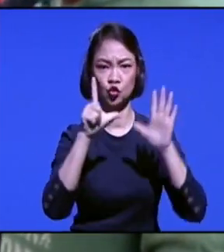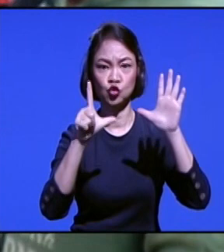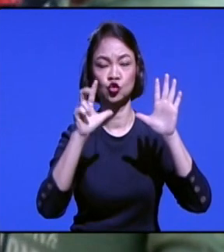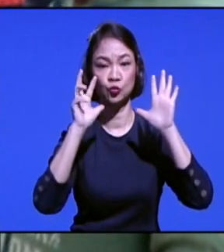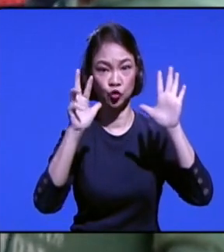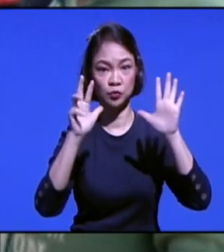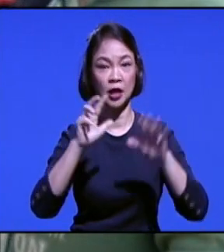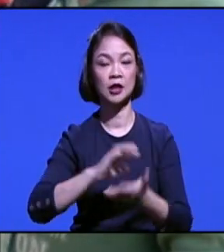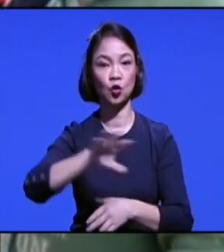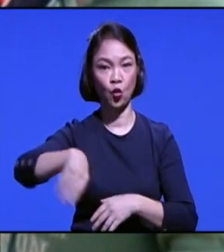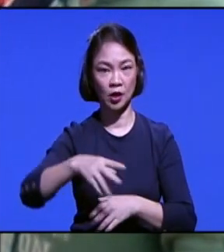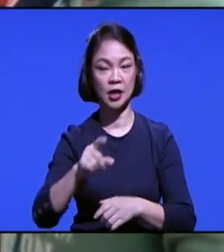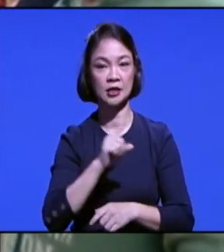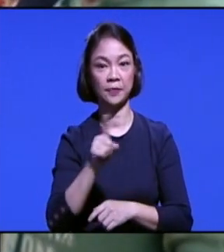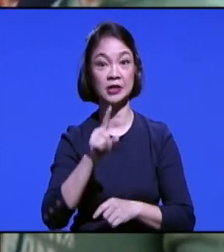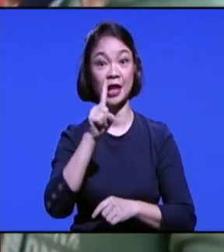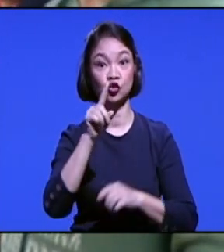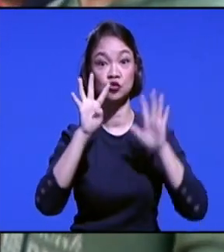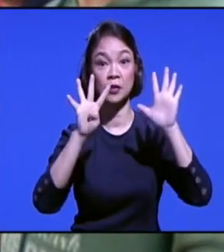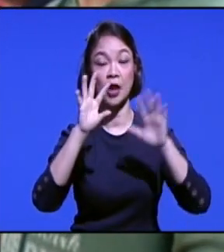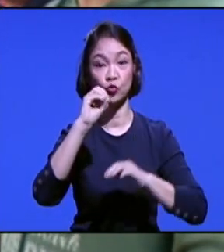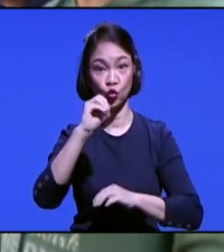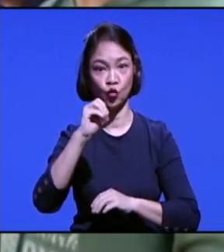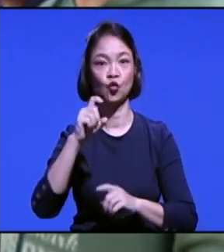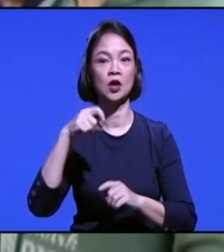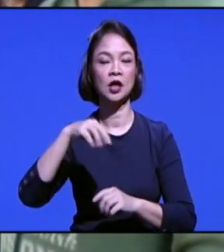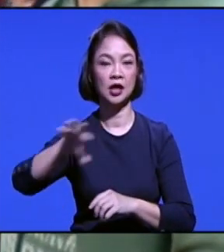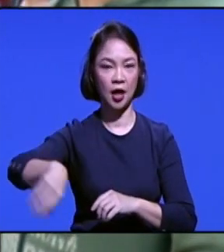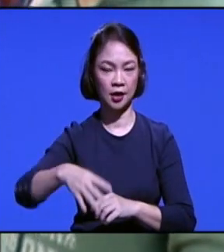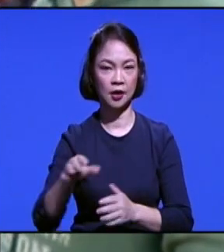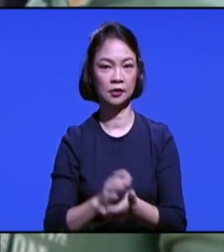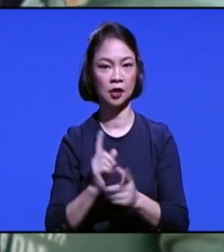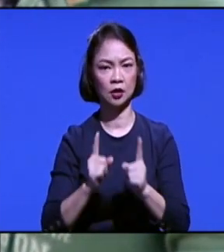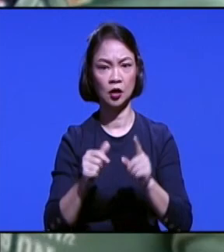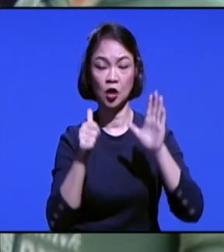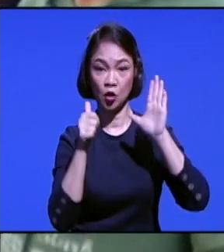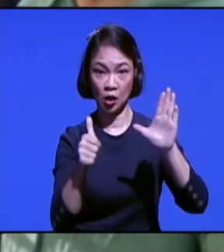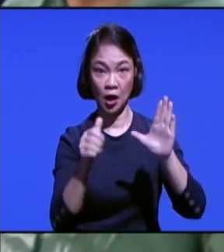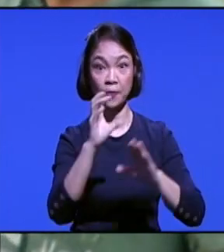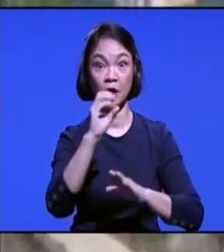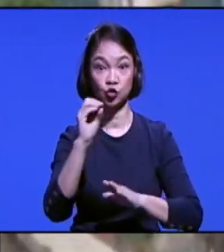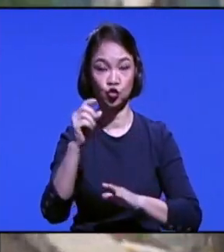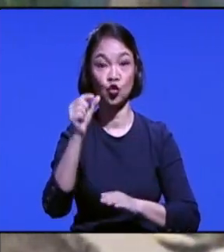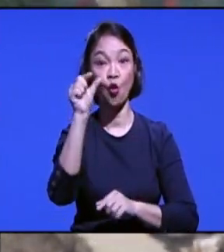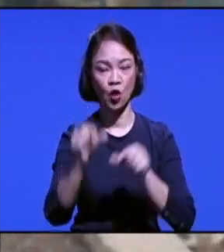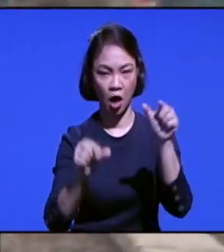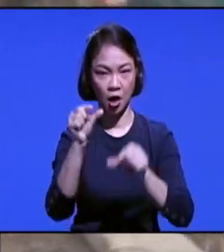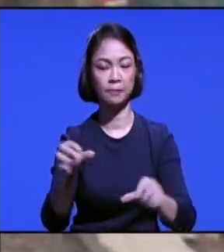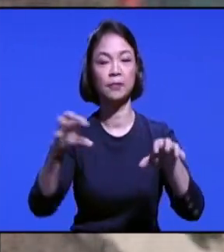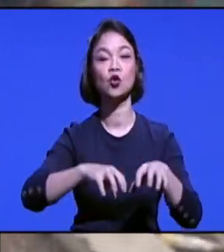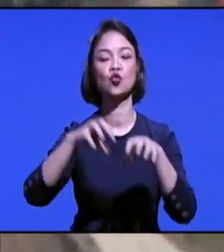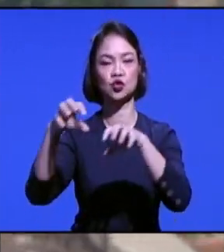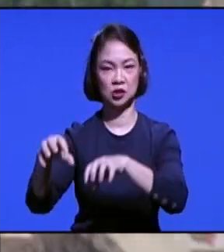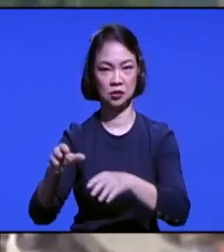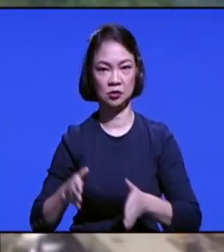179 kakak sampai 180 kakak. Kalau per kepala diperkirakan 600 kepala.